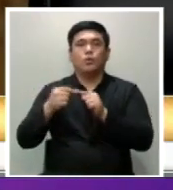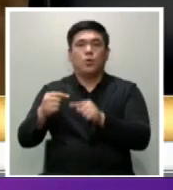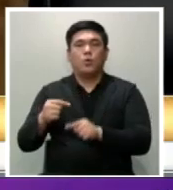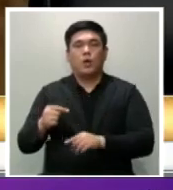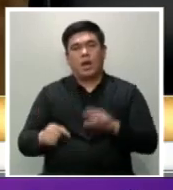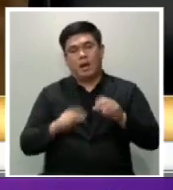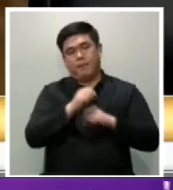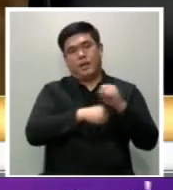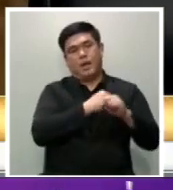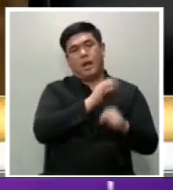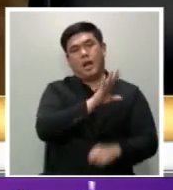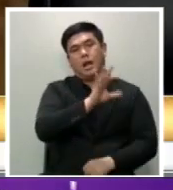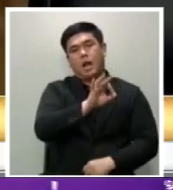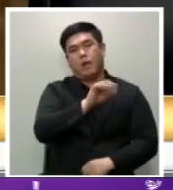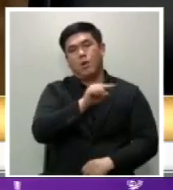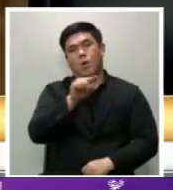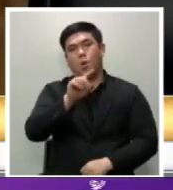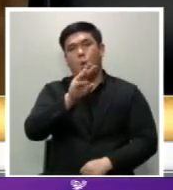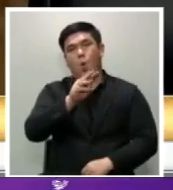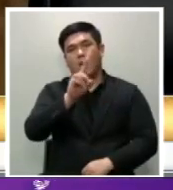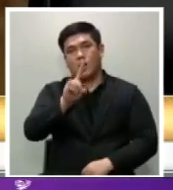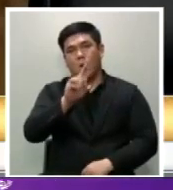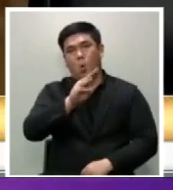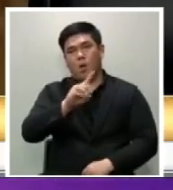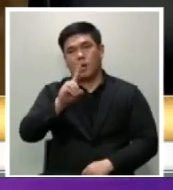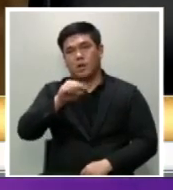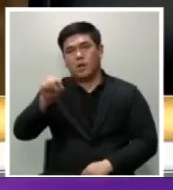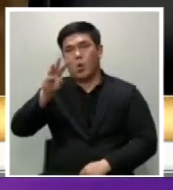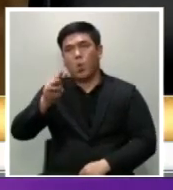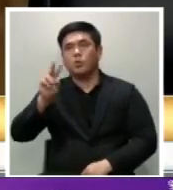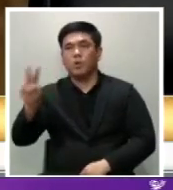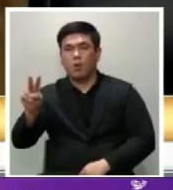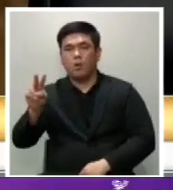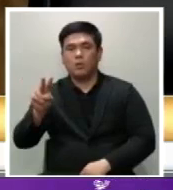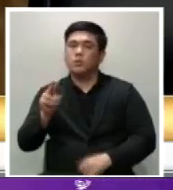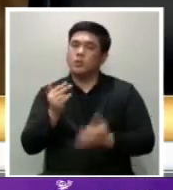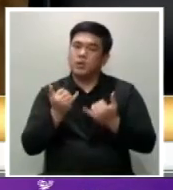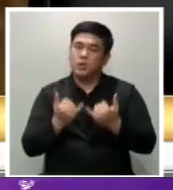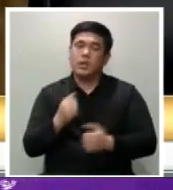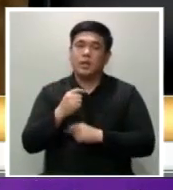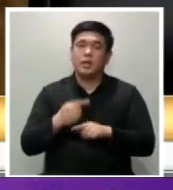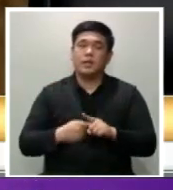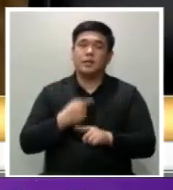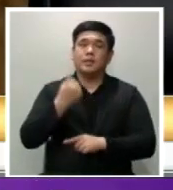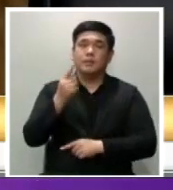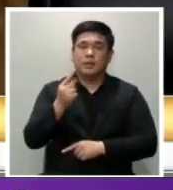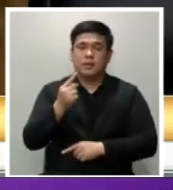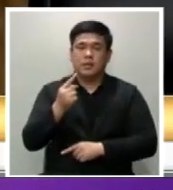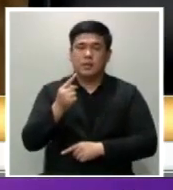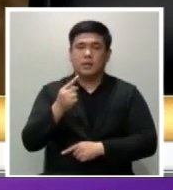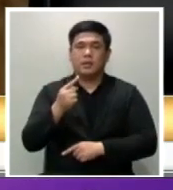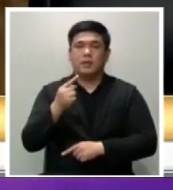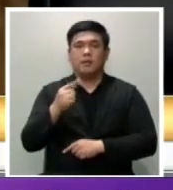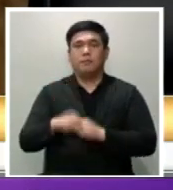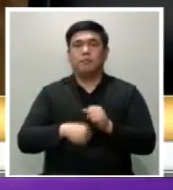ถึง60 60ถึง61 61ถึง62ก็ว่ากันมาเดือนพฤศจิกายนปีที่แล้ว3เดือนมานี้เองครับศ